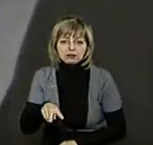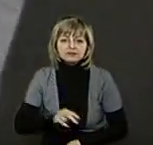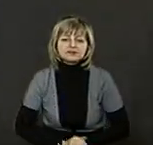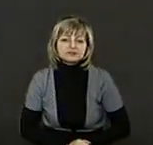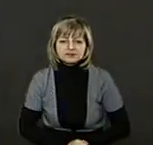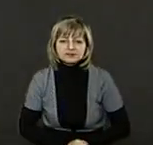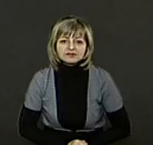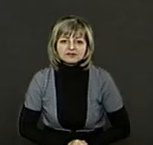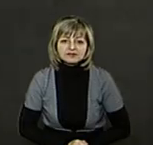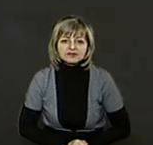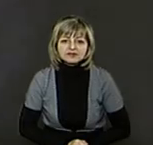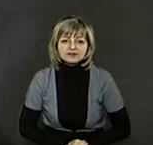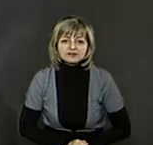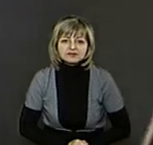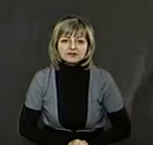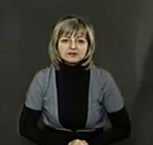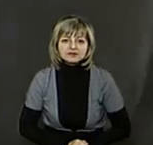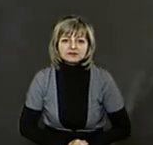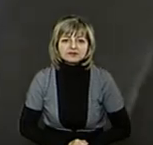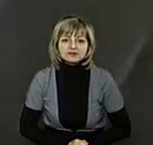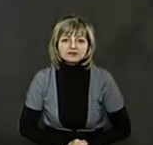прибула. Повні кіпятоцвіри.